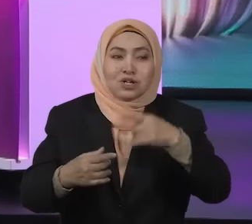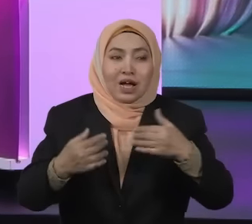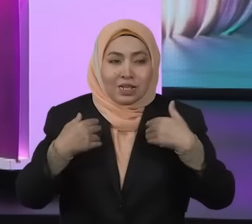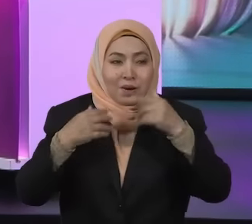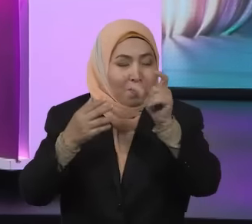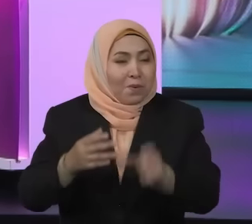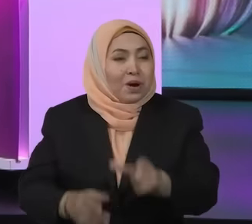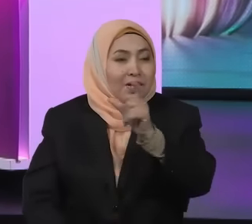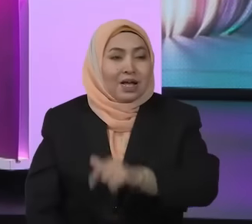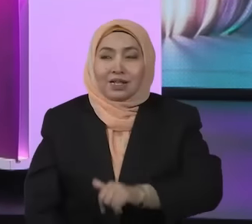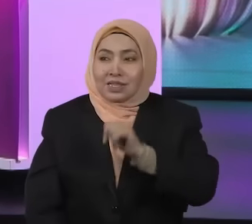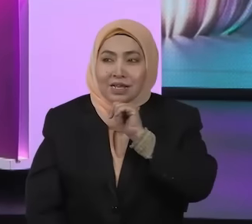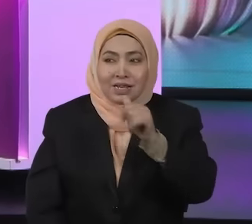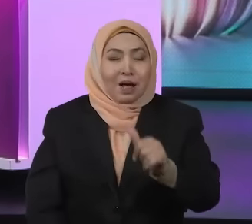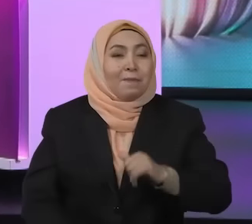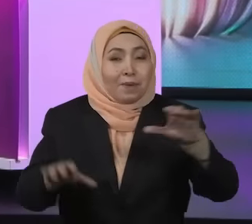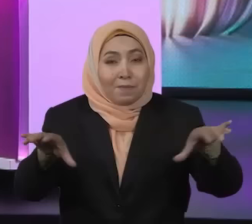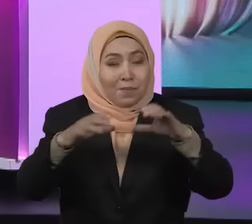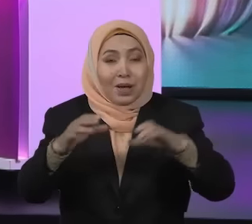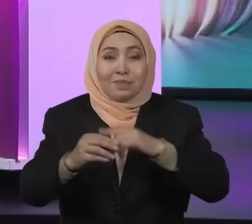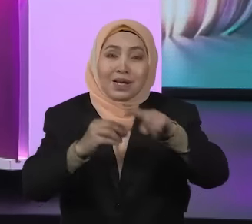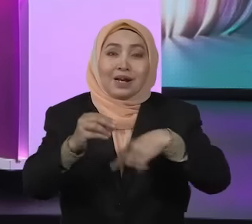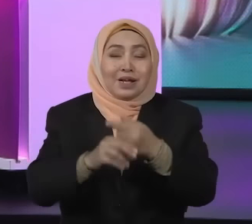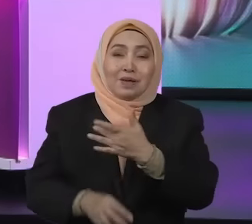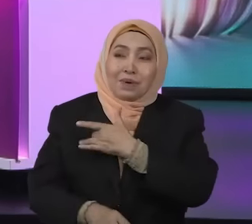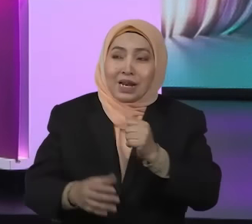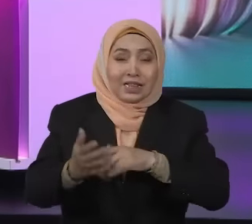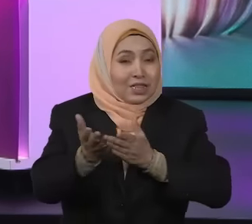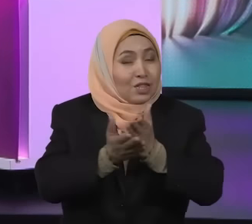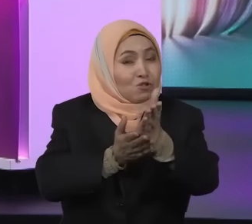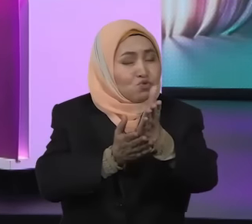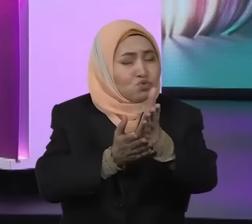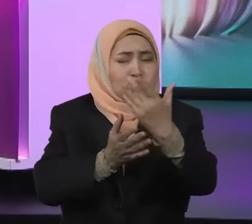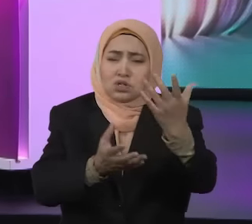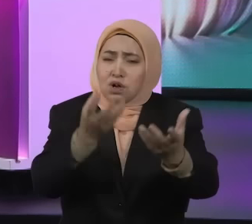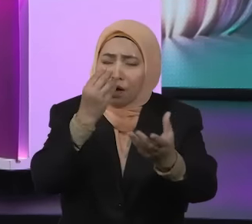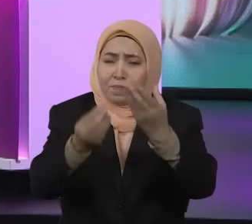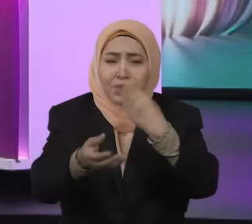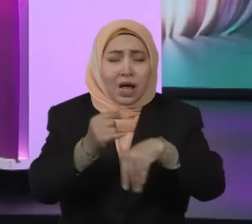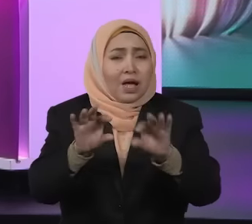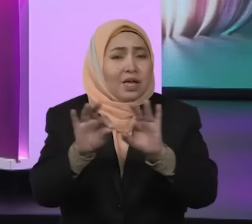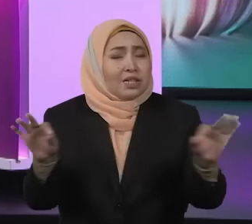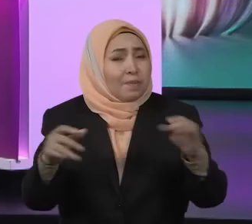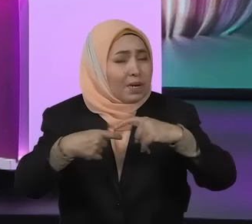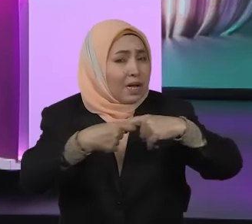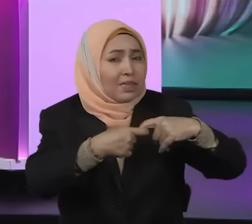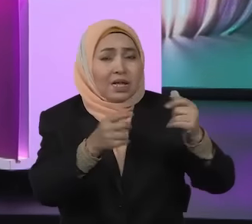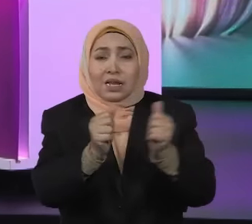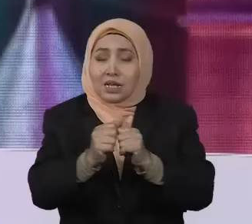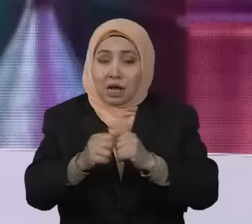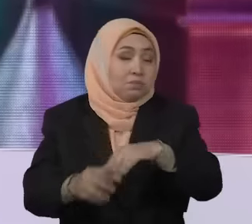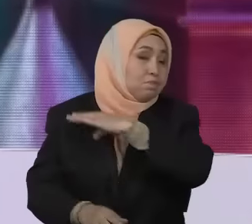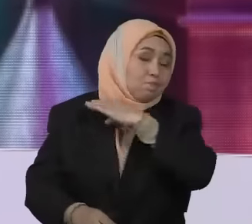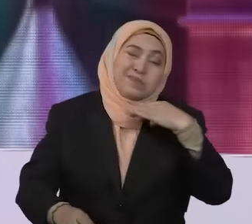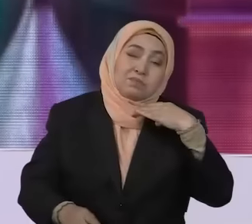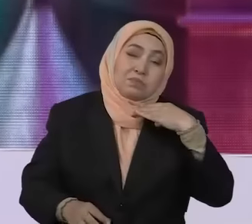orang yang tidak melakukan perkara keimanan, terus sahaja dia ambil ayat yang berkaitan dengan penggal